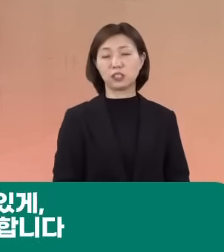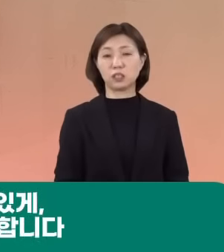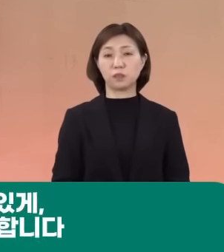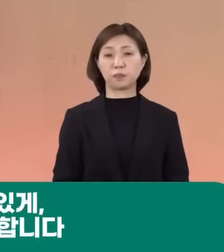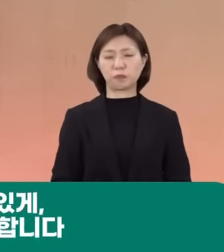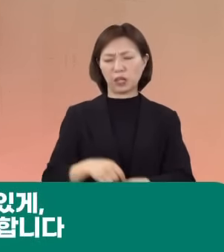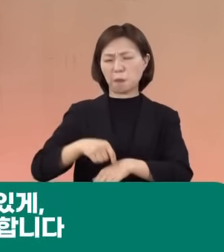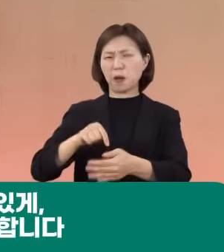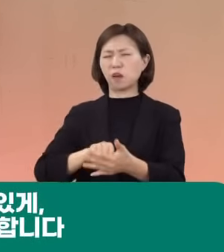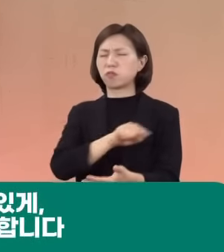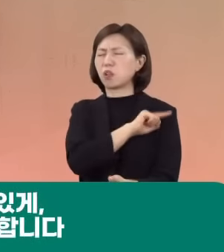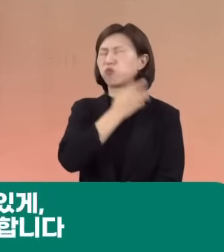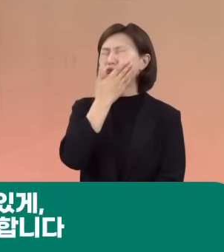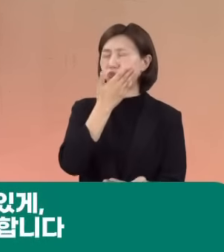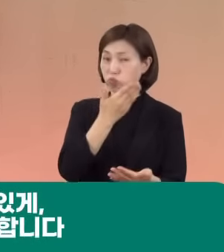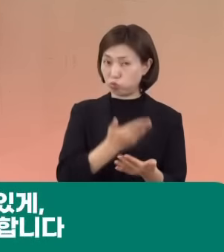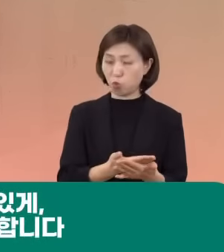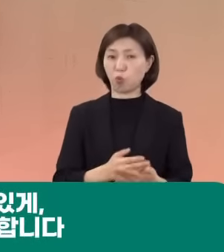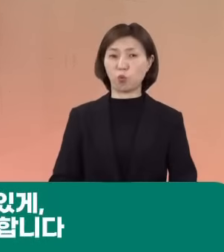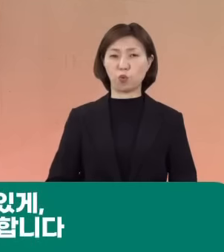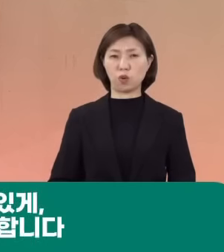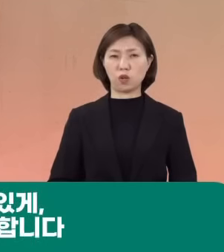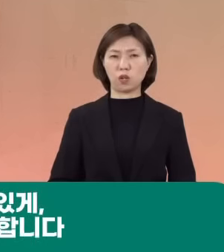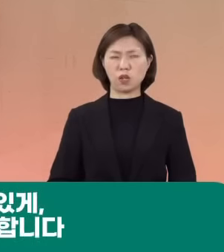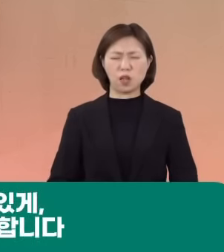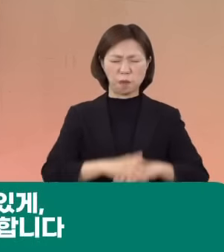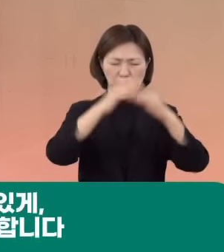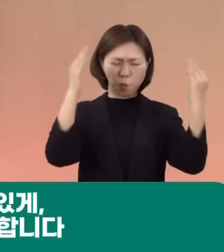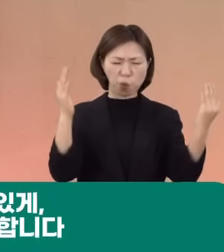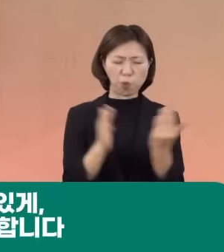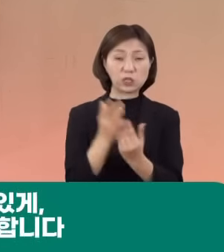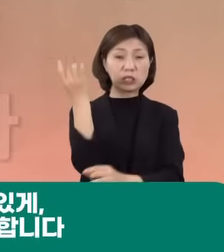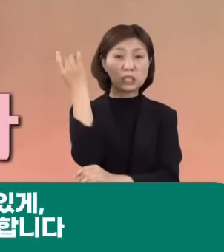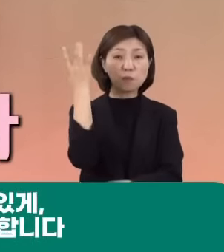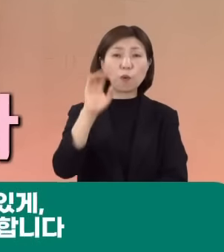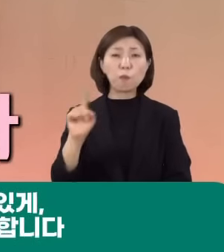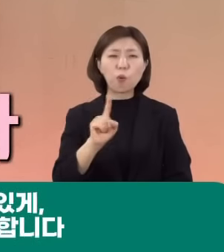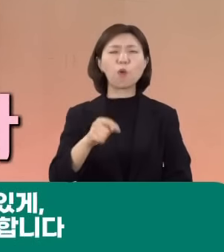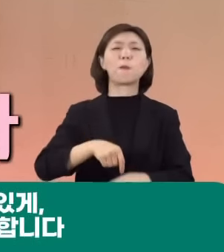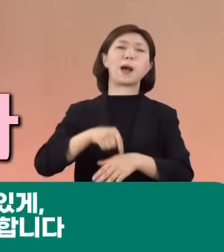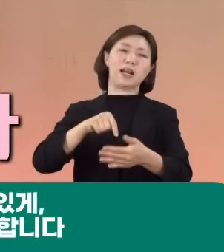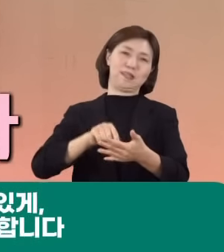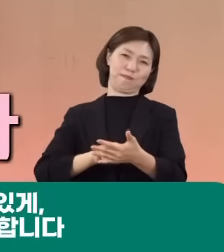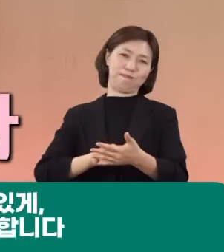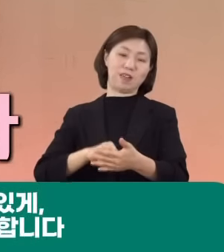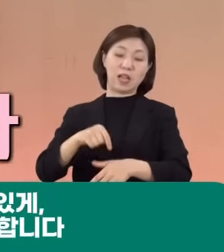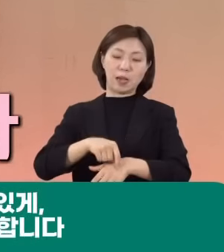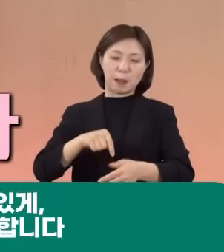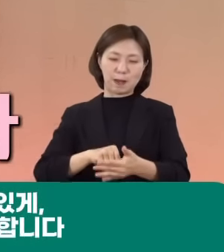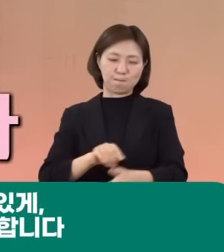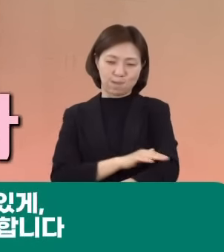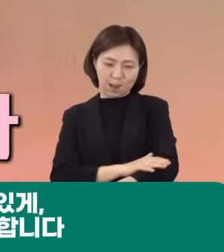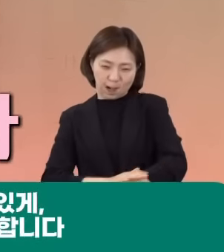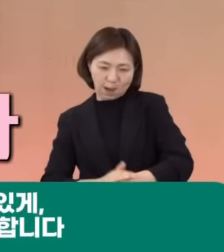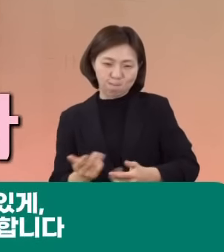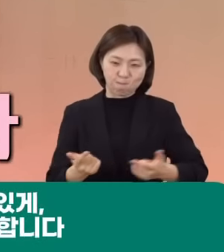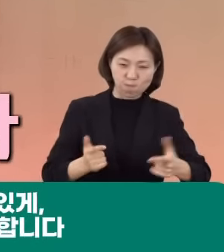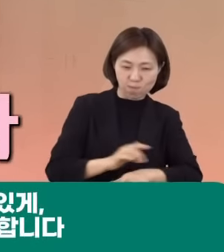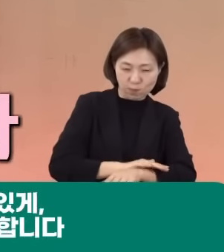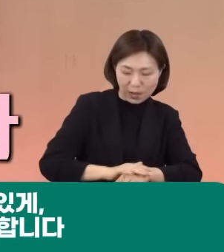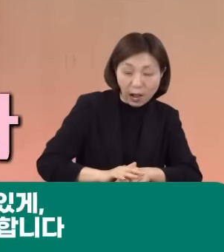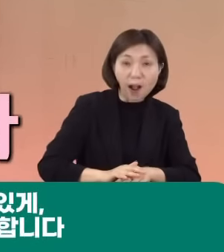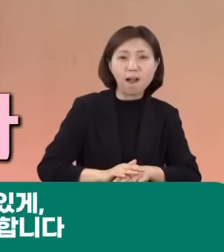모든 것을 만든다 그래서 모든 것에 뿌리인이 마음을 잘 다스리면